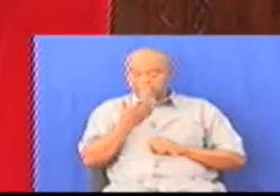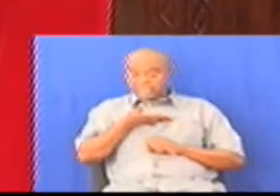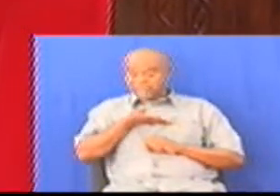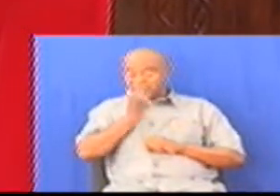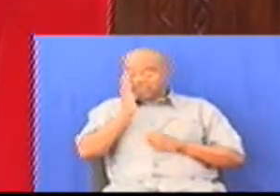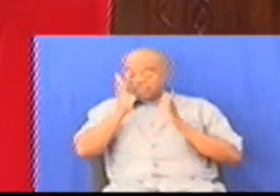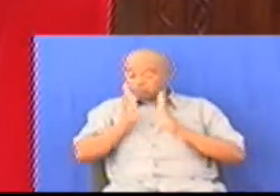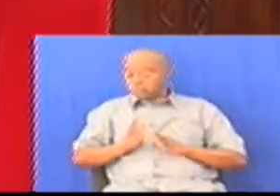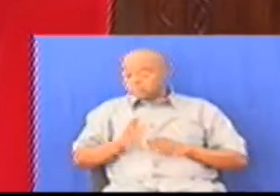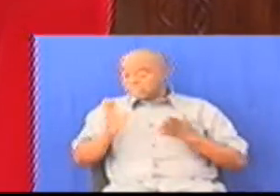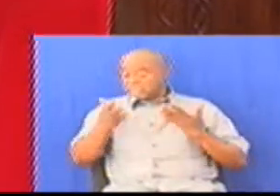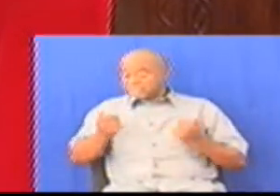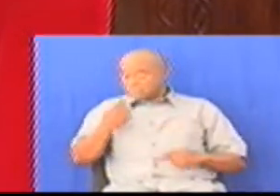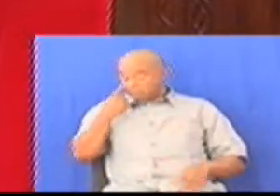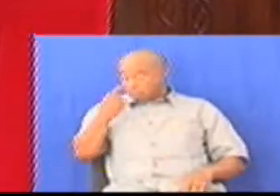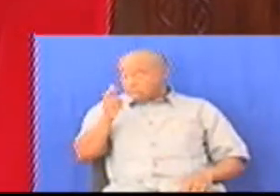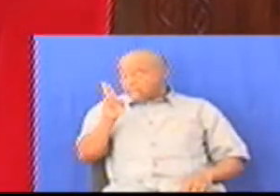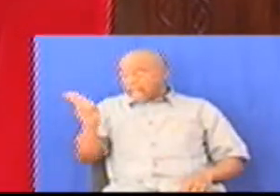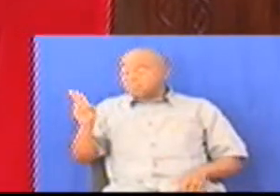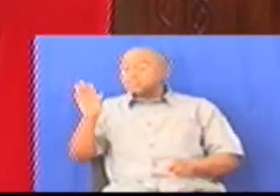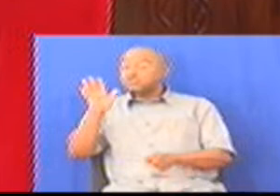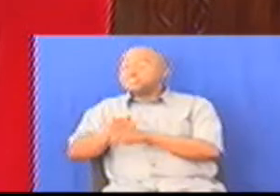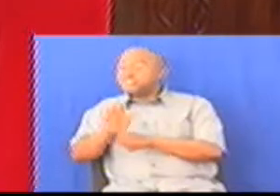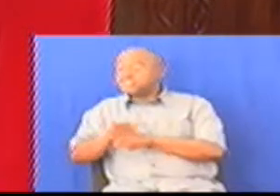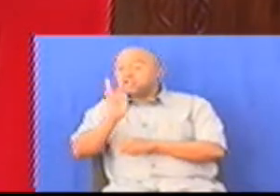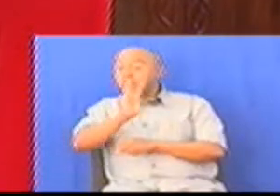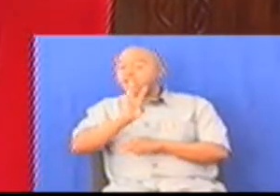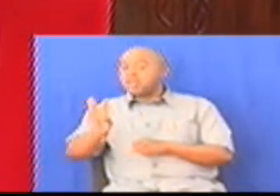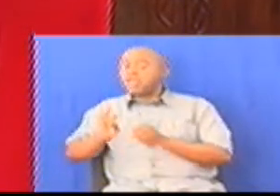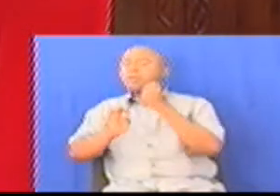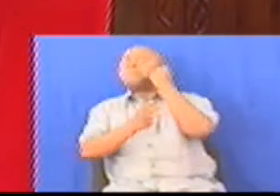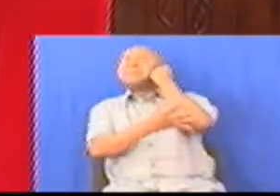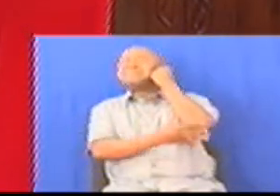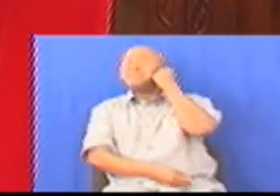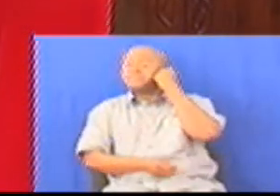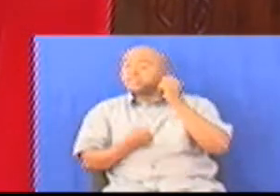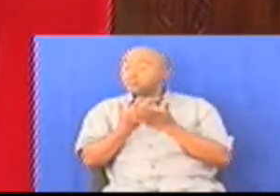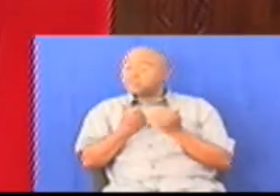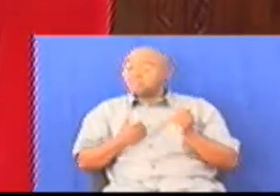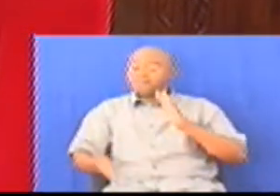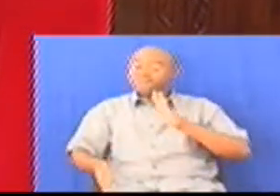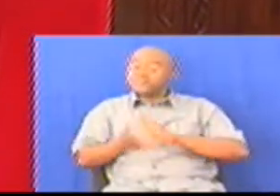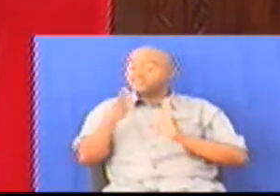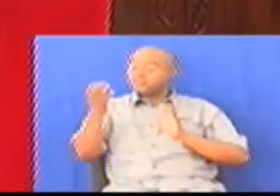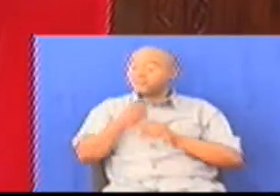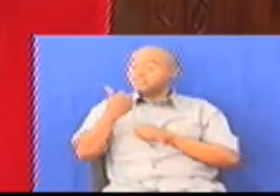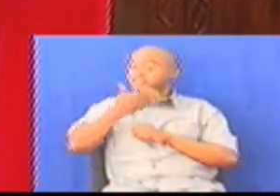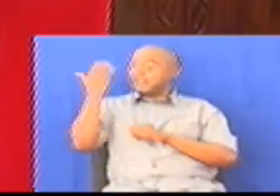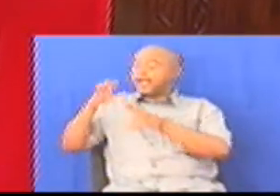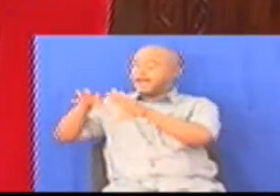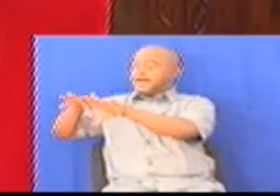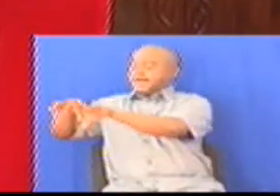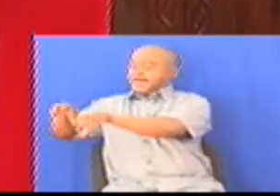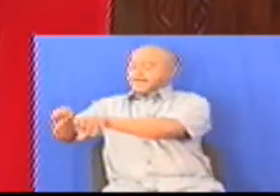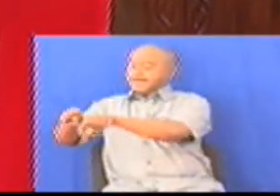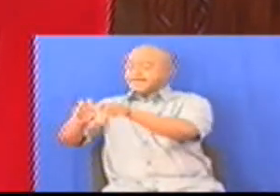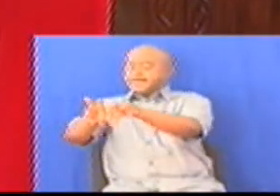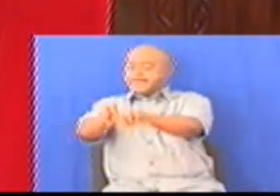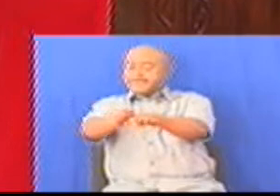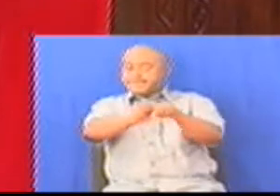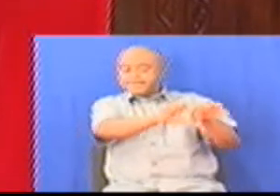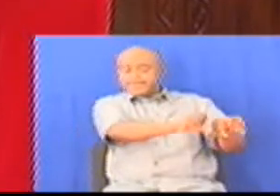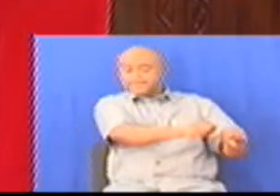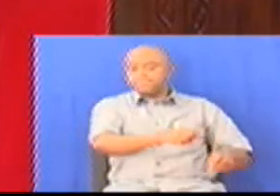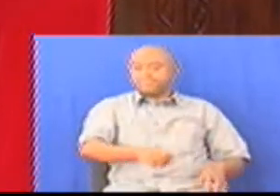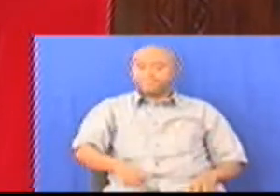kuwa maskini na kushindwa kujiendesha kutokana na vyanzo vyake vya mapato kuchukuliwa na serikali kuu. Pamoja na serikali kutoa ahadi